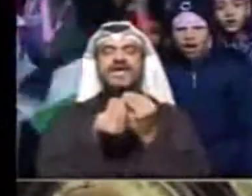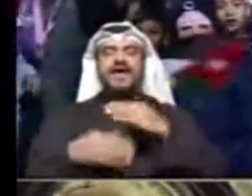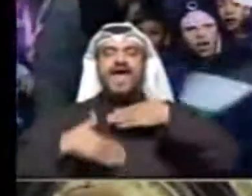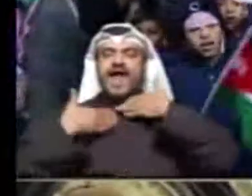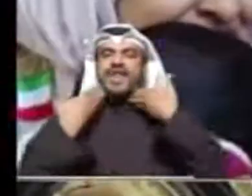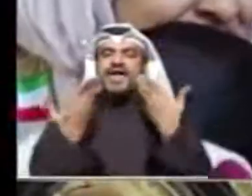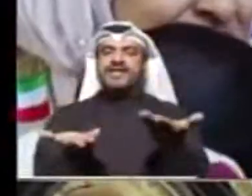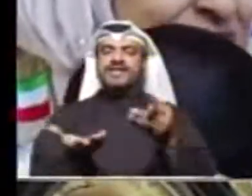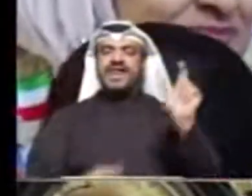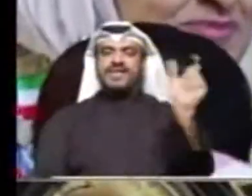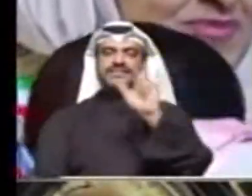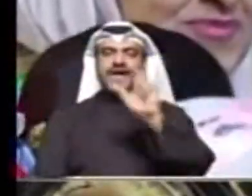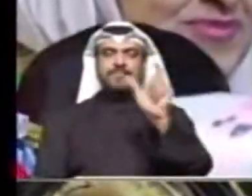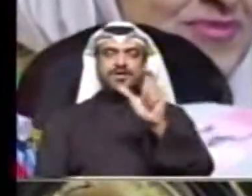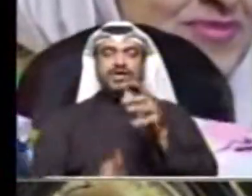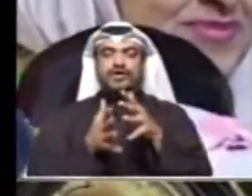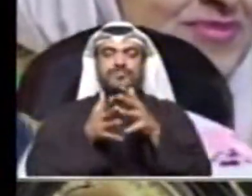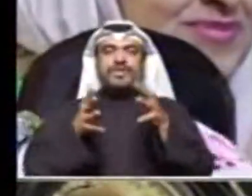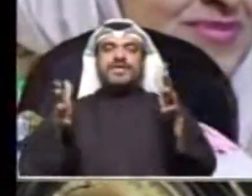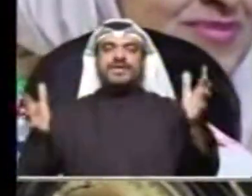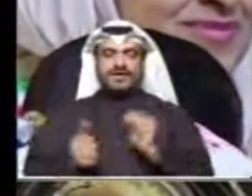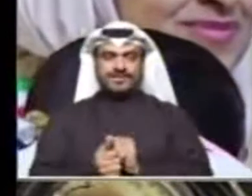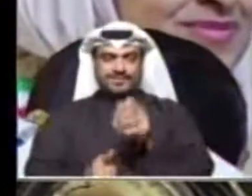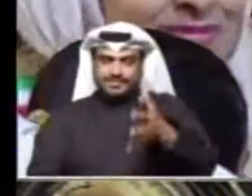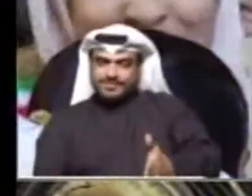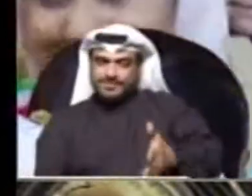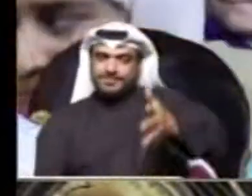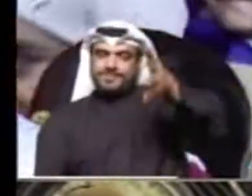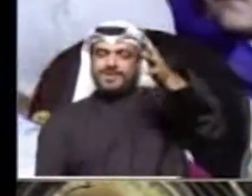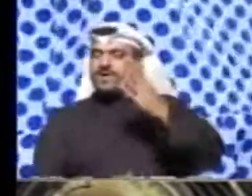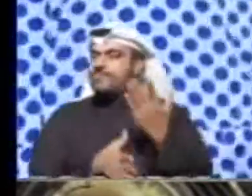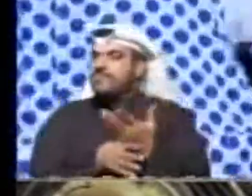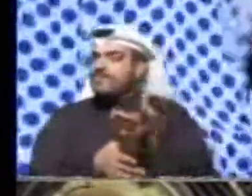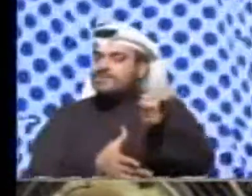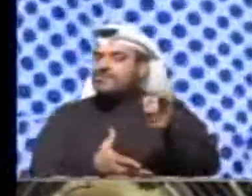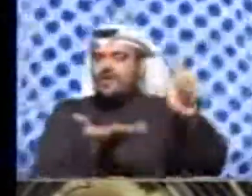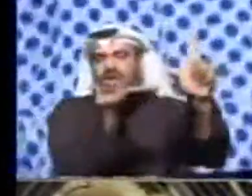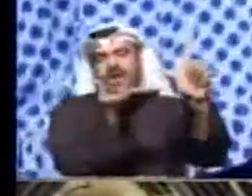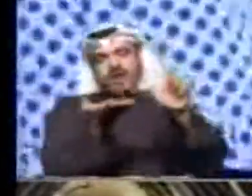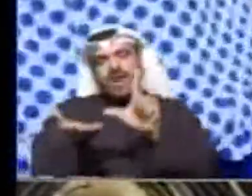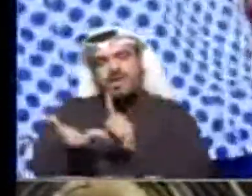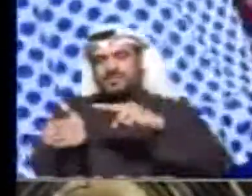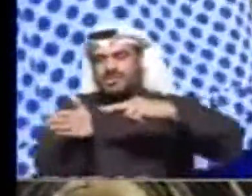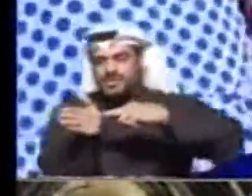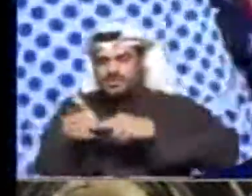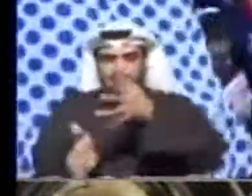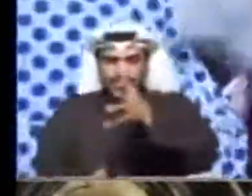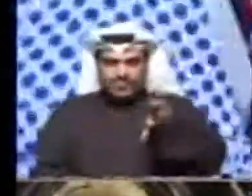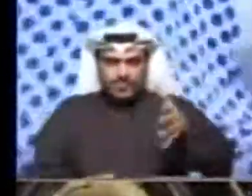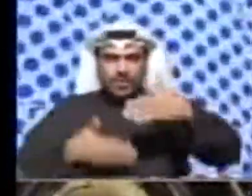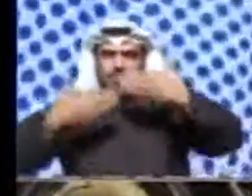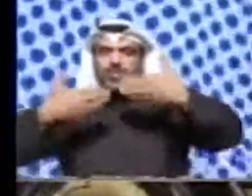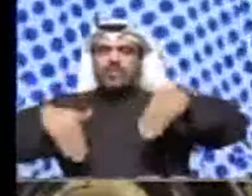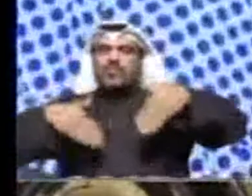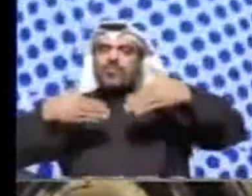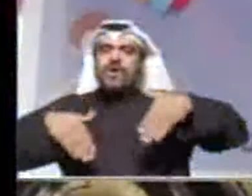حملة خيرية كبرى تستهدف شرائح واسعة من اللاجئين السوريين، لا سيما منهم الأطفال وذوي الاحتياجات